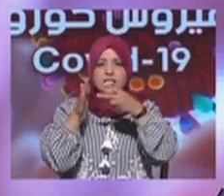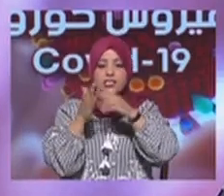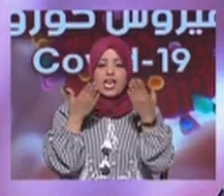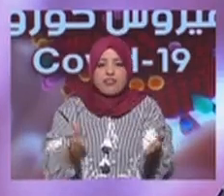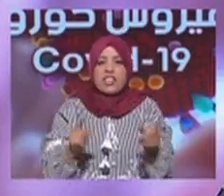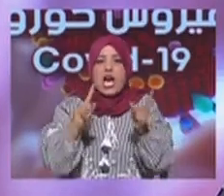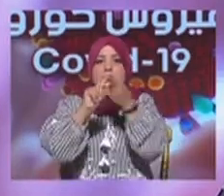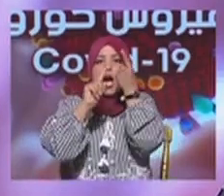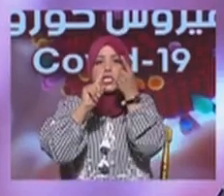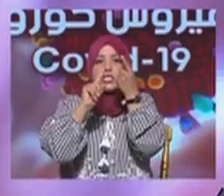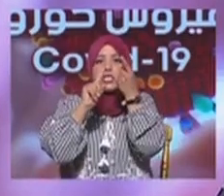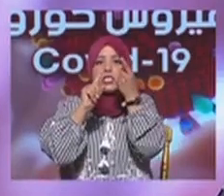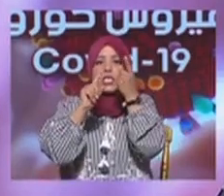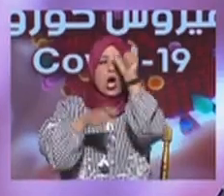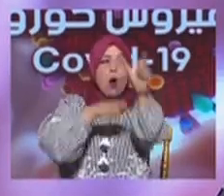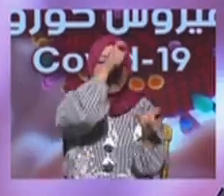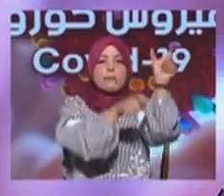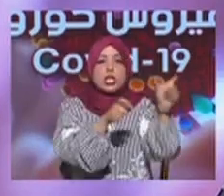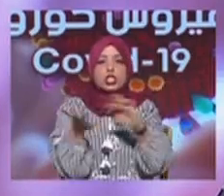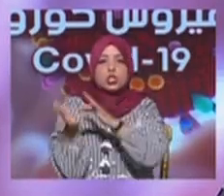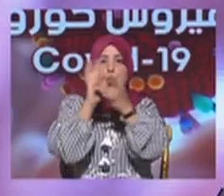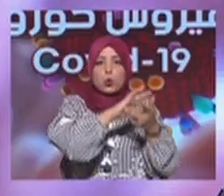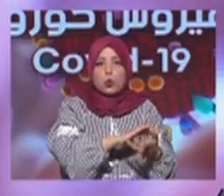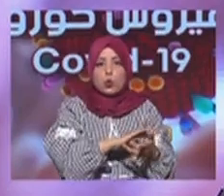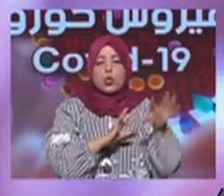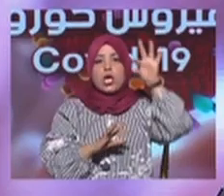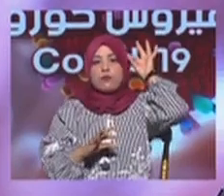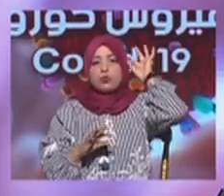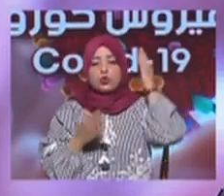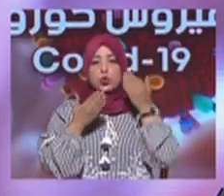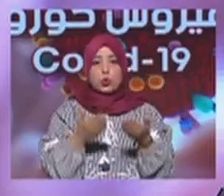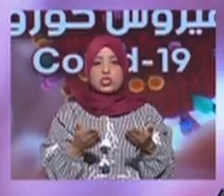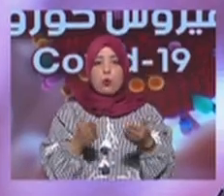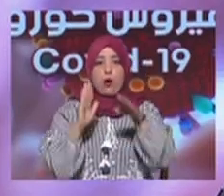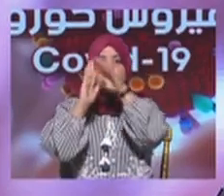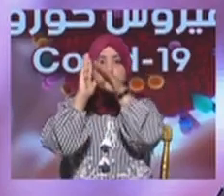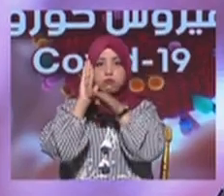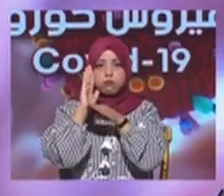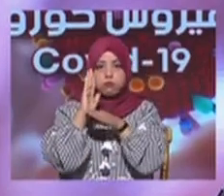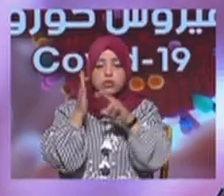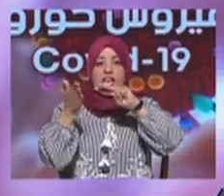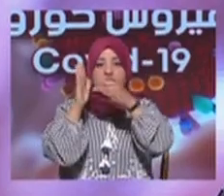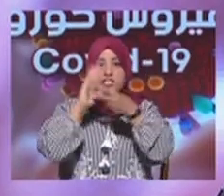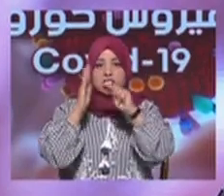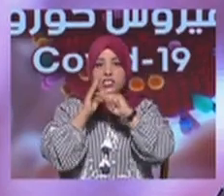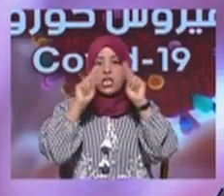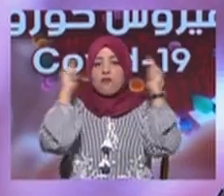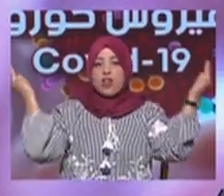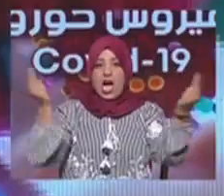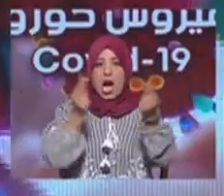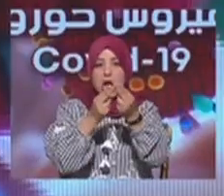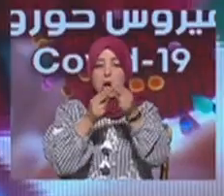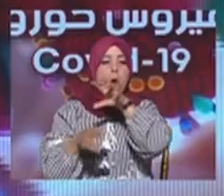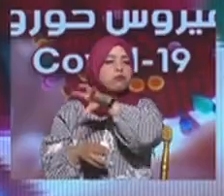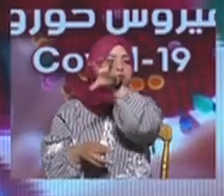نحن وكل بلاد عندها تقنيته الخاصه يعني البروتوكول تاعو حسب لي زوبجيكتيف تاعو يعني حسب الاهداف نتاعو، ولا